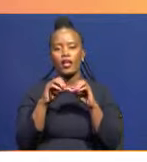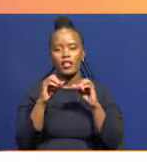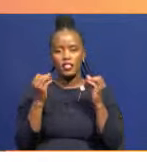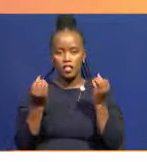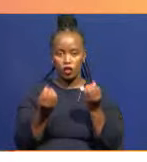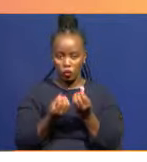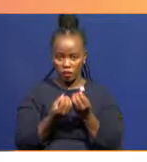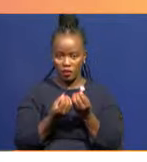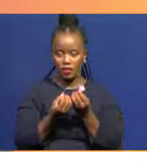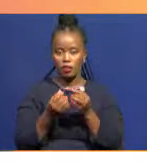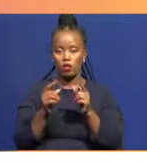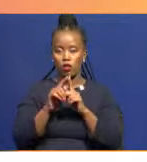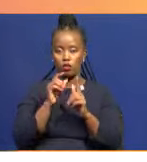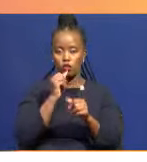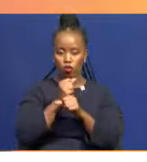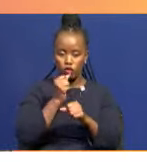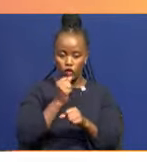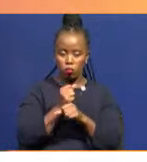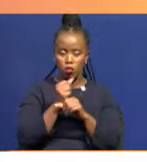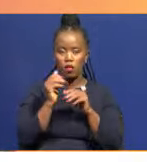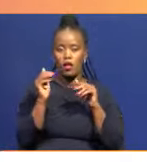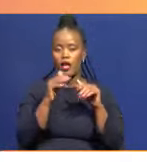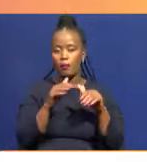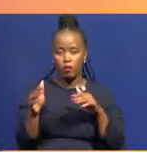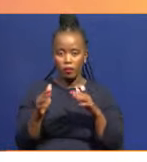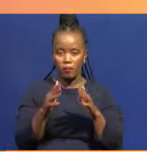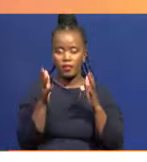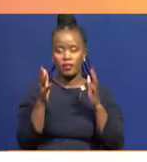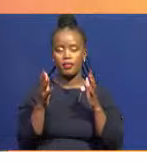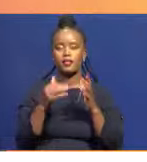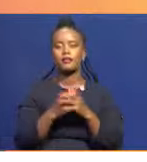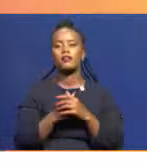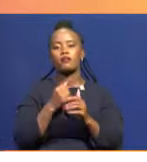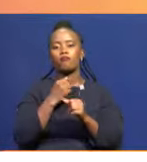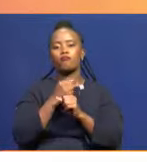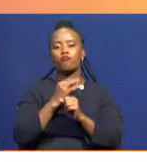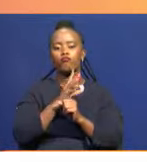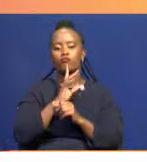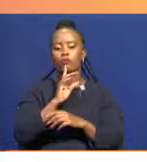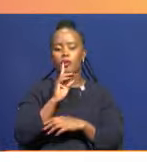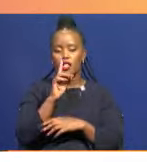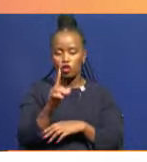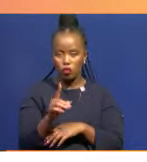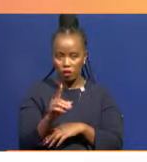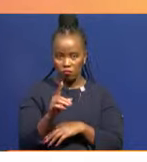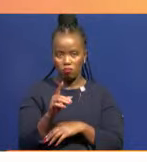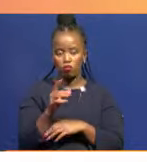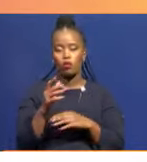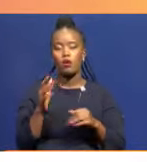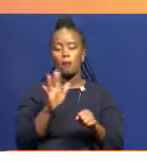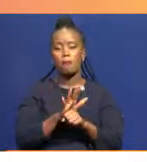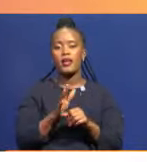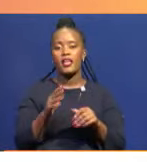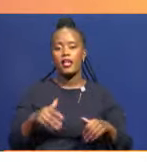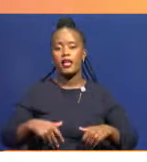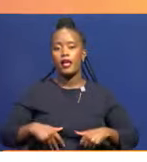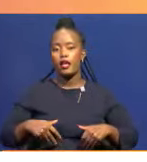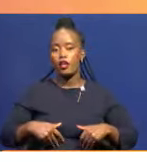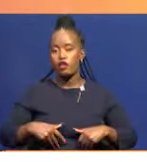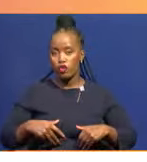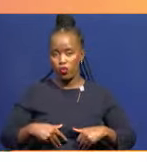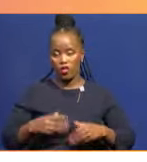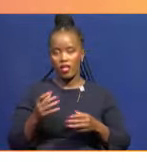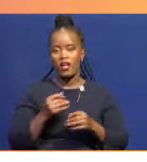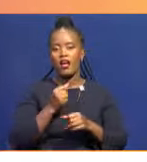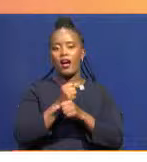unemployment, mm-hmm. Kuweza kufanya kazi pamoja ili tuhakikishe ya kwamba vijana wengi wameweza kufanya